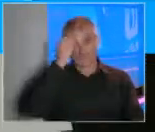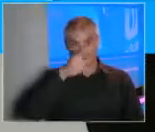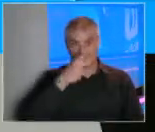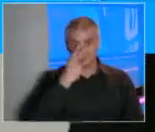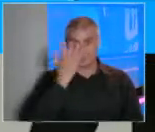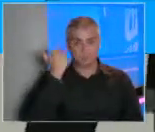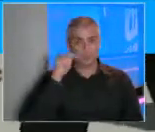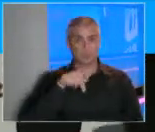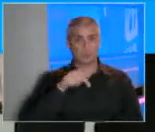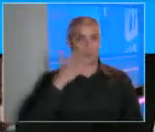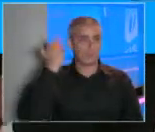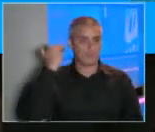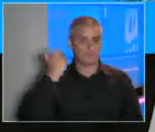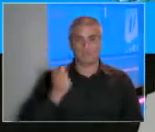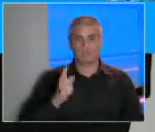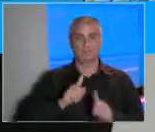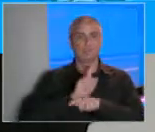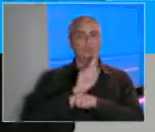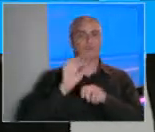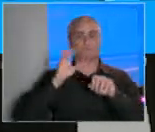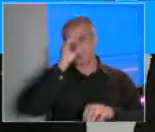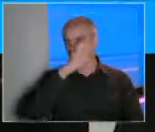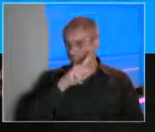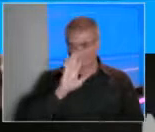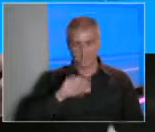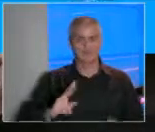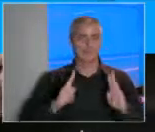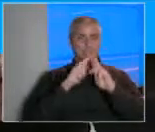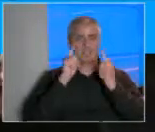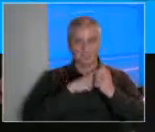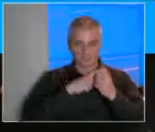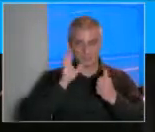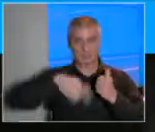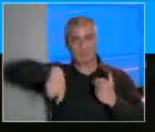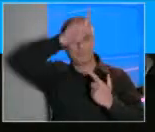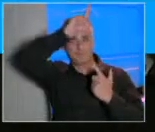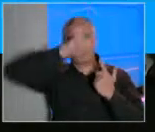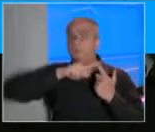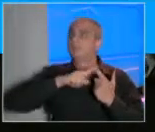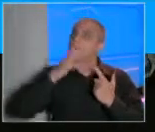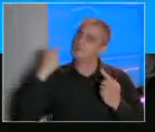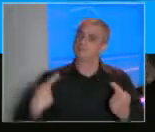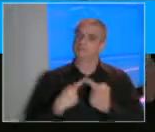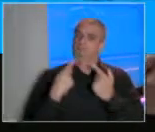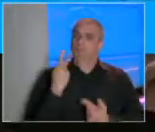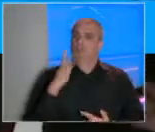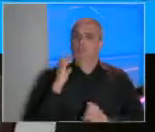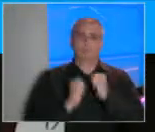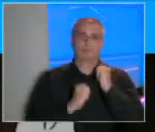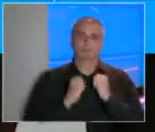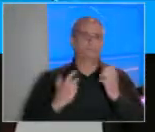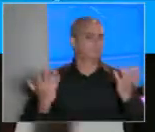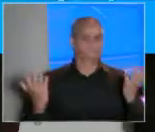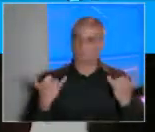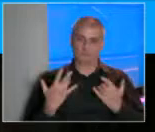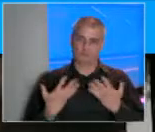ביקורים שהיו לנו פה בעבר בימי ממשל אובמה, אגב, גם עם הצרפתים, גם עם הגרמנים, שידענו עימותים הרבה יותר קשים, אין לנו